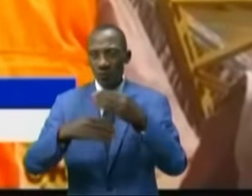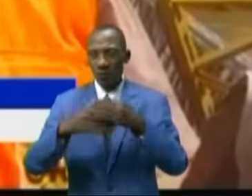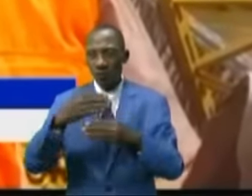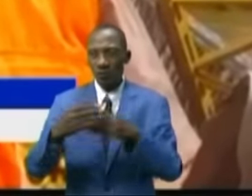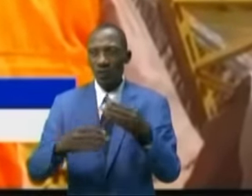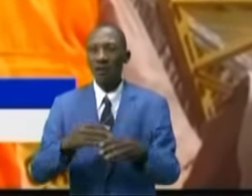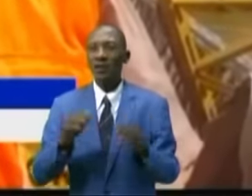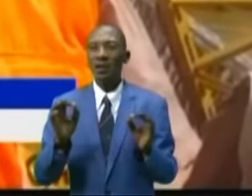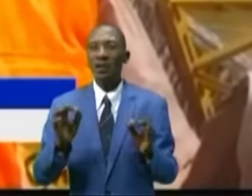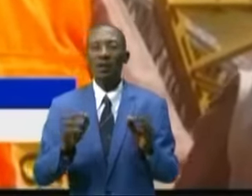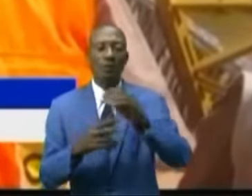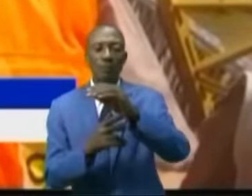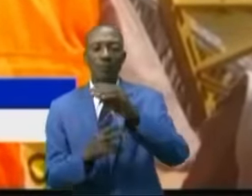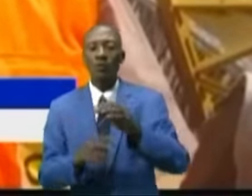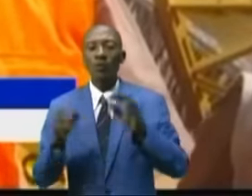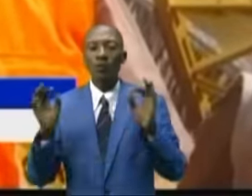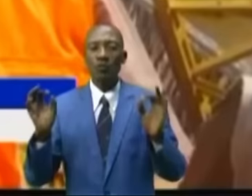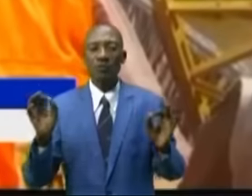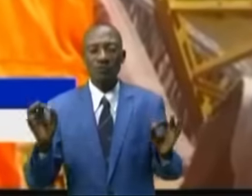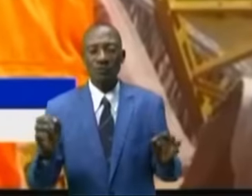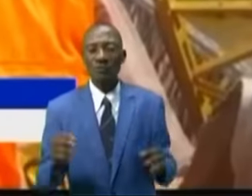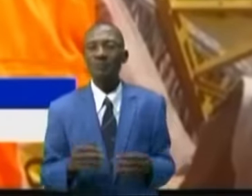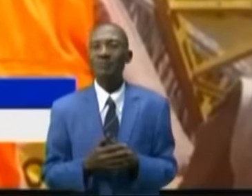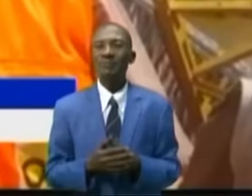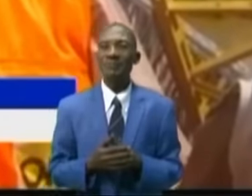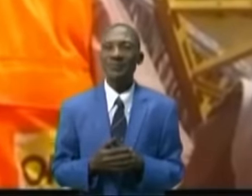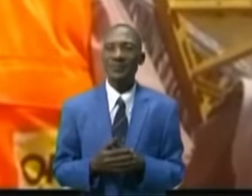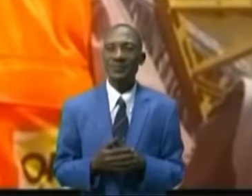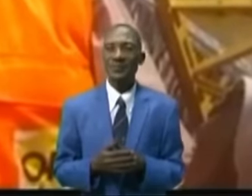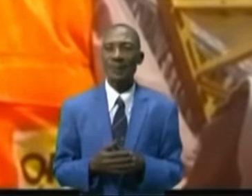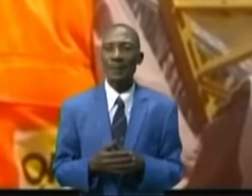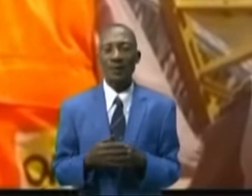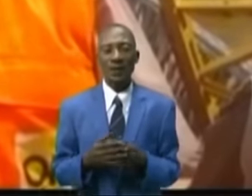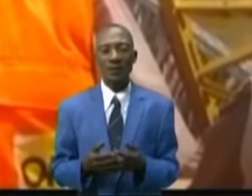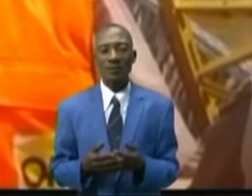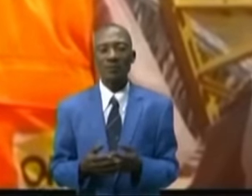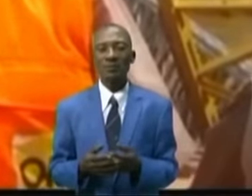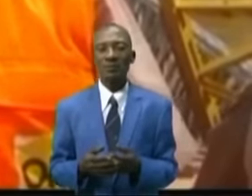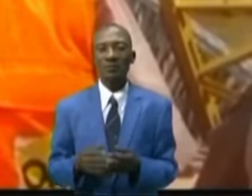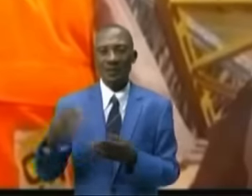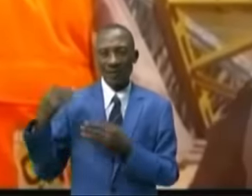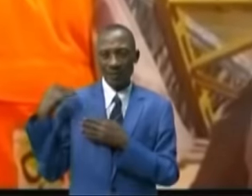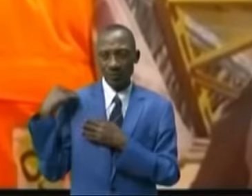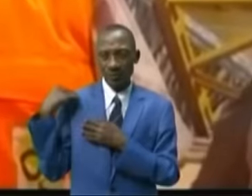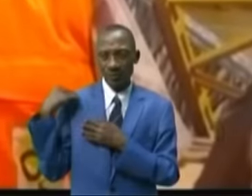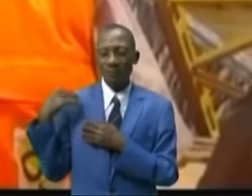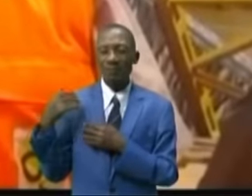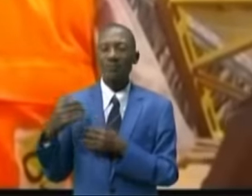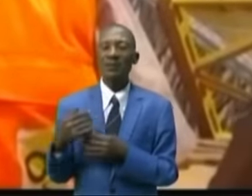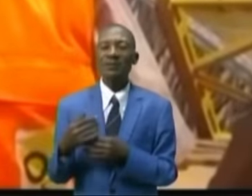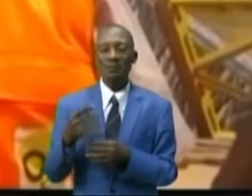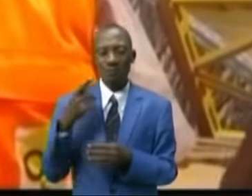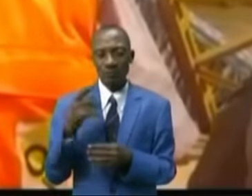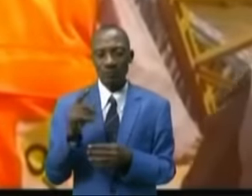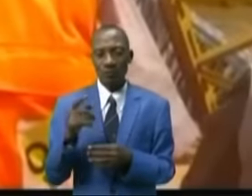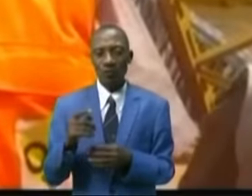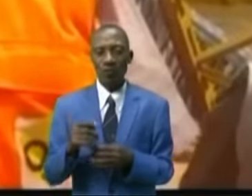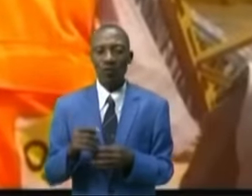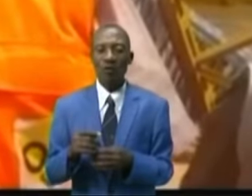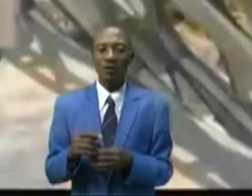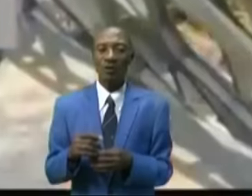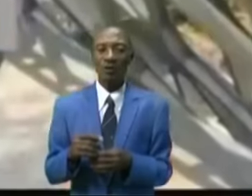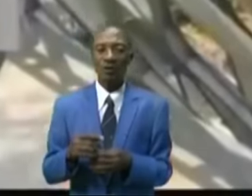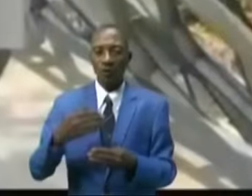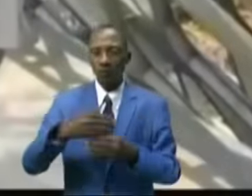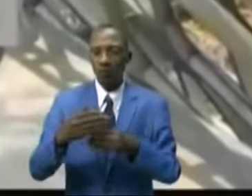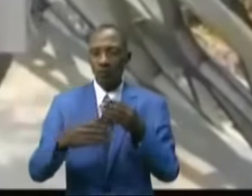effectivement qu'est-ce qui s'était passé. On a interrogé toutes les personnes qui étaient conviées à ces travaux. Nous avons recueilli leurs avis et on a